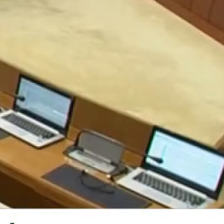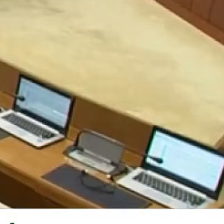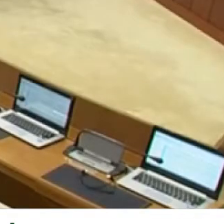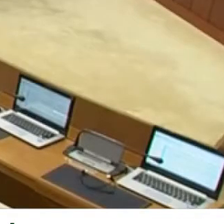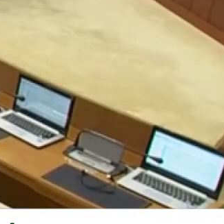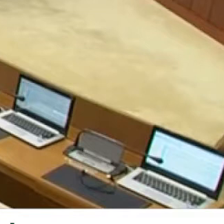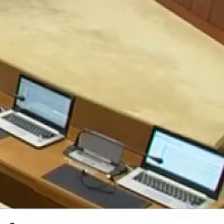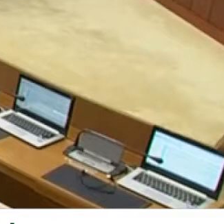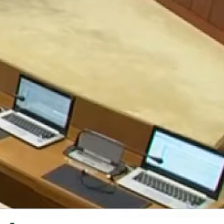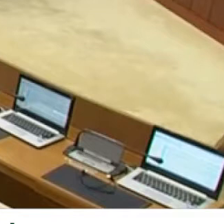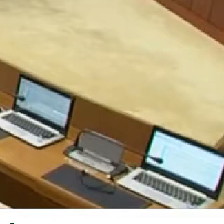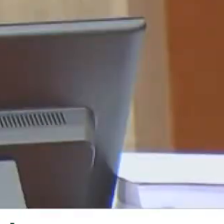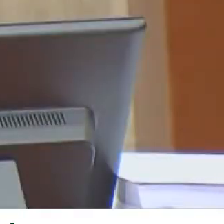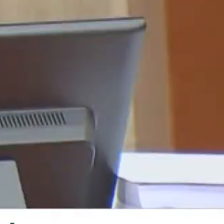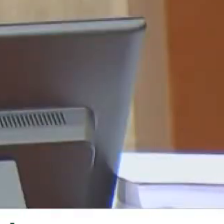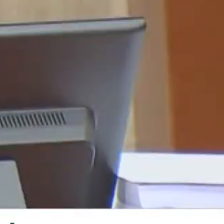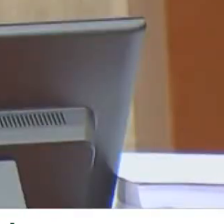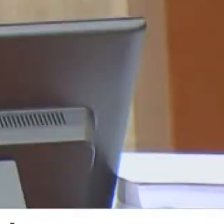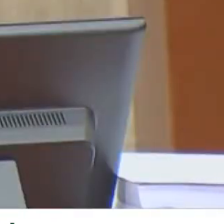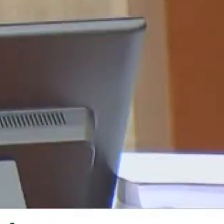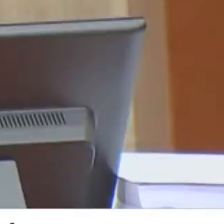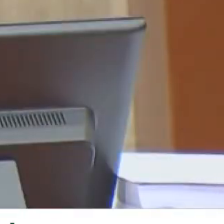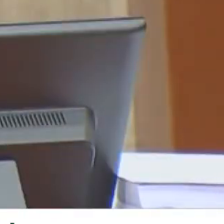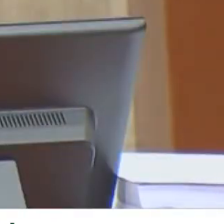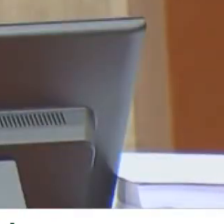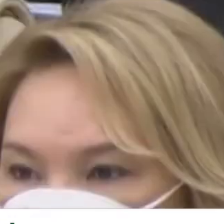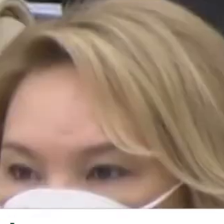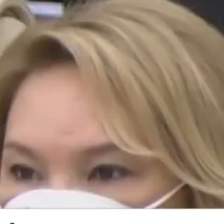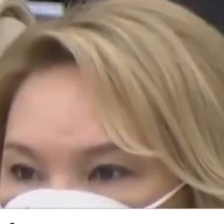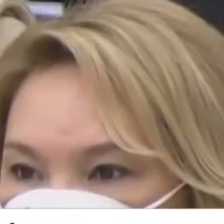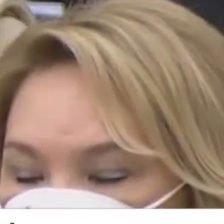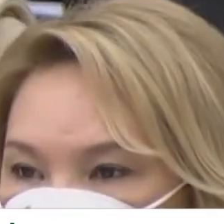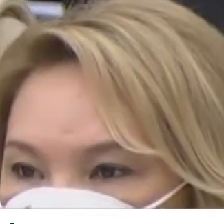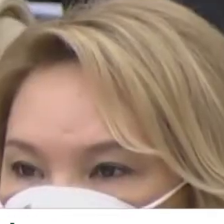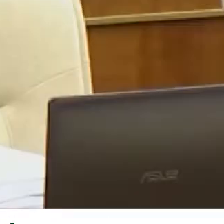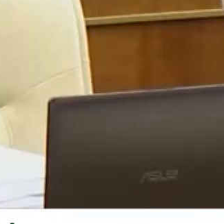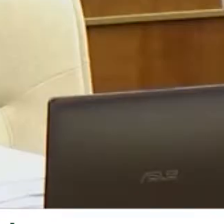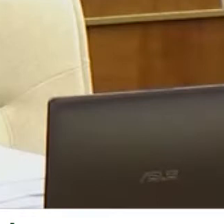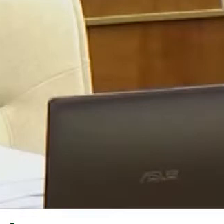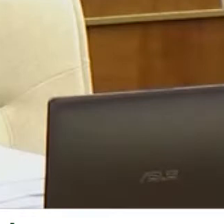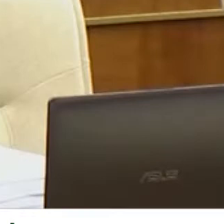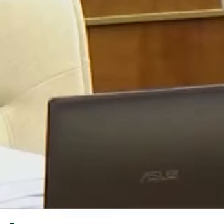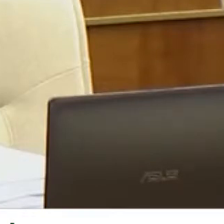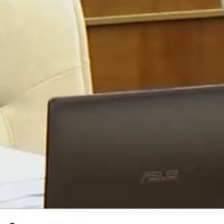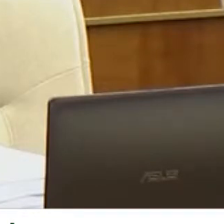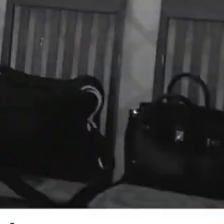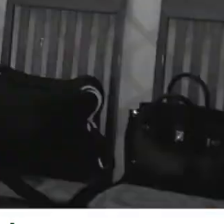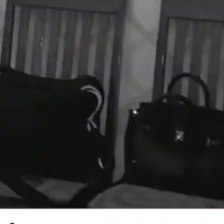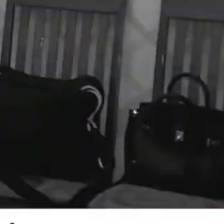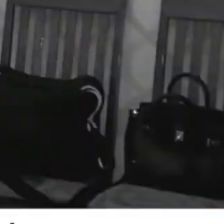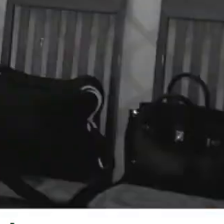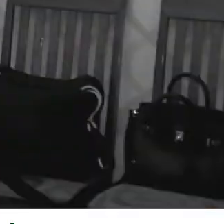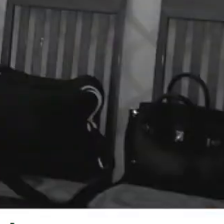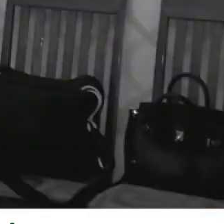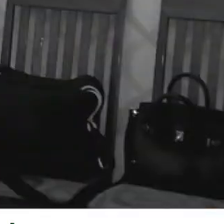емес, болдырмаудың амалын қарастыру керек. Заңда қаралған өзгертудің өзектілігі осы, яғни профилактика. Алдымен агрессиялық күйдегі отбасы мүшесінің мінез құлқын түзету